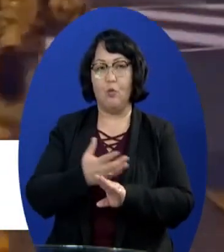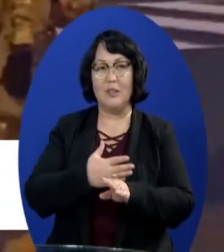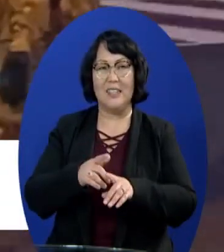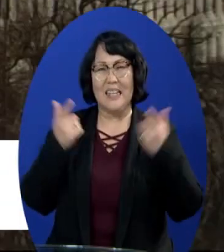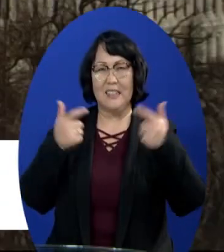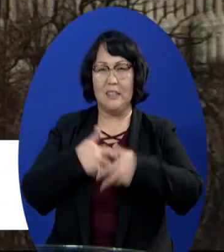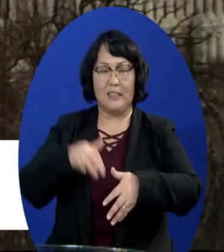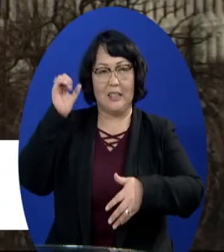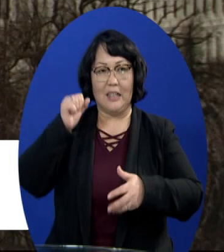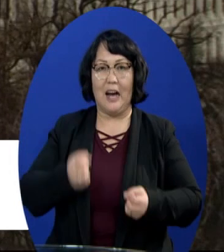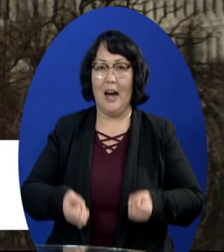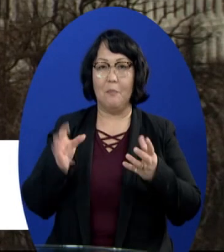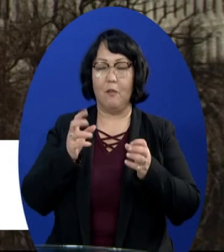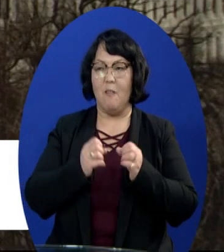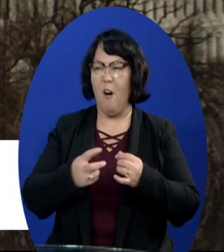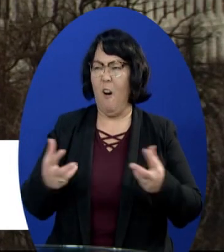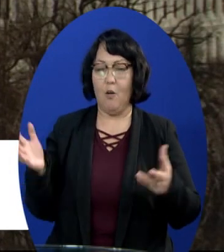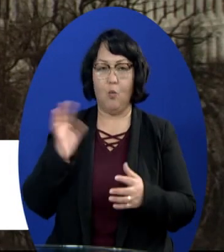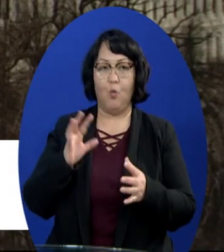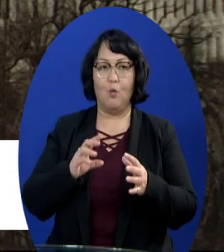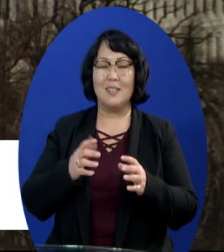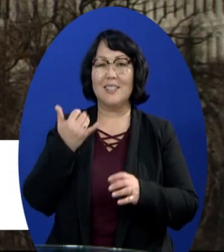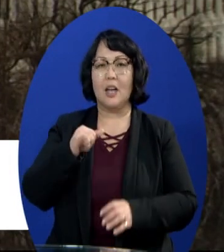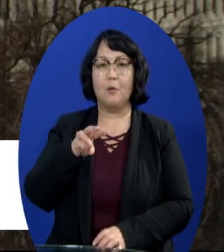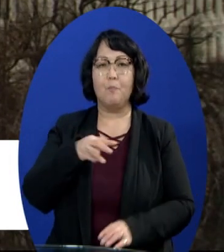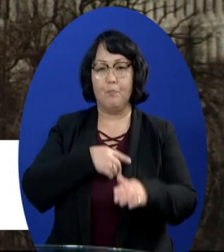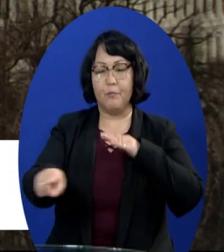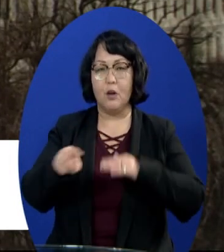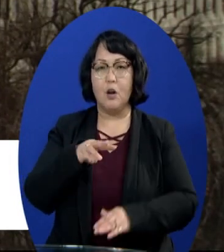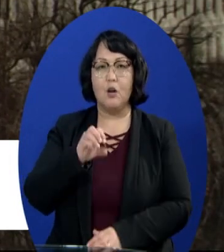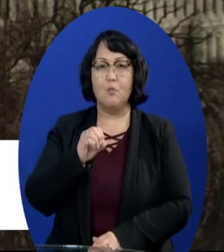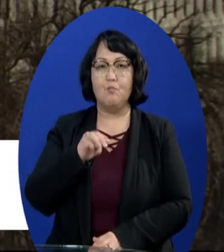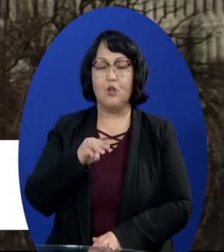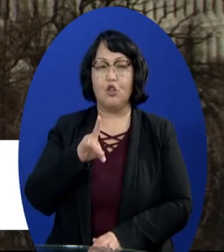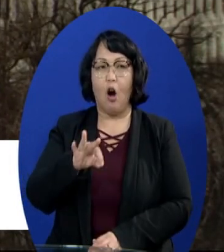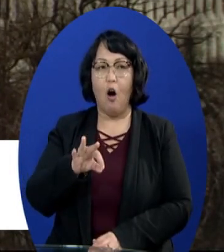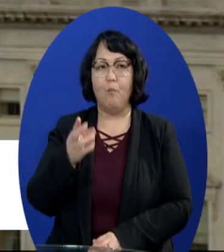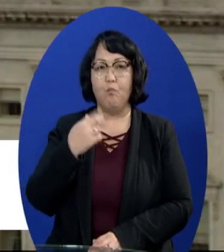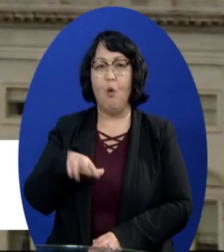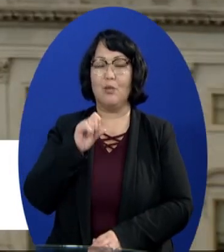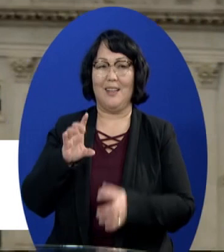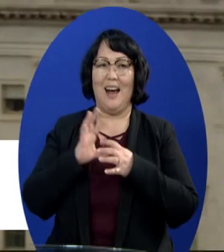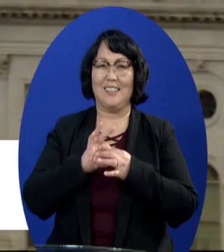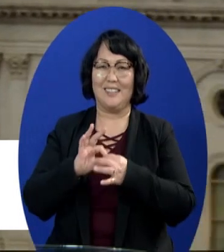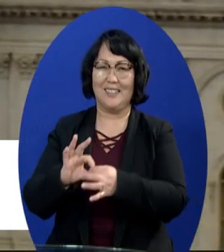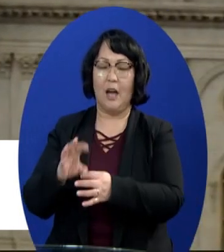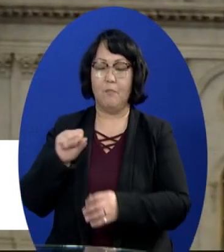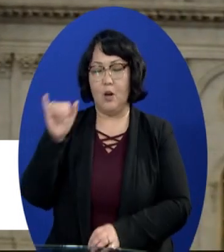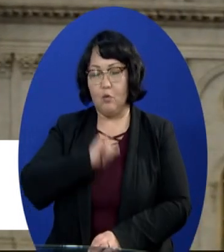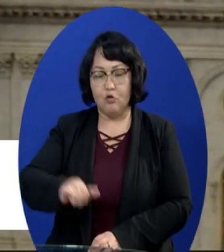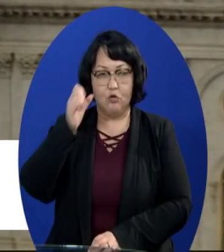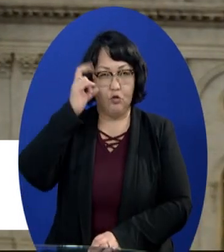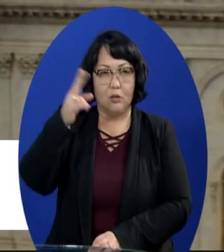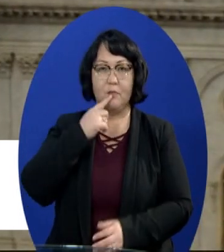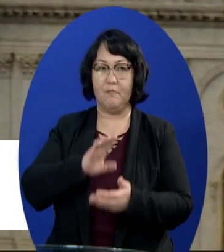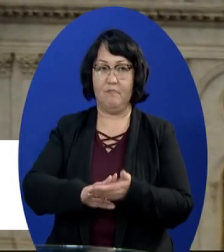сэргийлж олон хүн цуглуулахгүй байх үүднээс зарим метроны буудлуудыг хаасан байна. Ингэснээр Америк нэгдсэн улсын ерөнхийлөгчийн тангараг өргөх ёслолын үйл